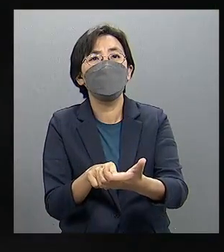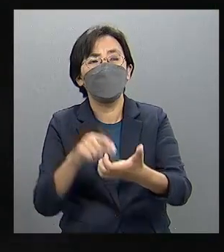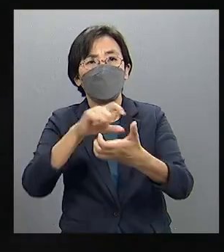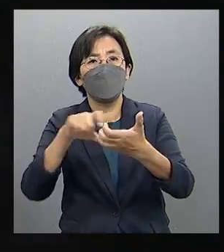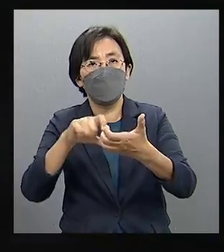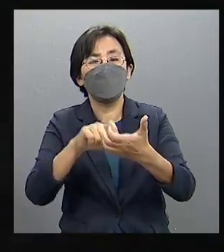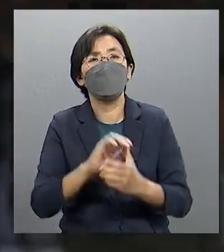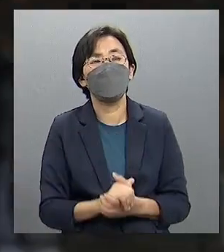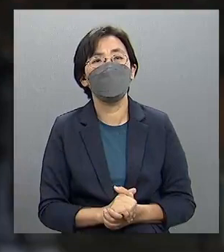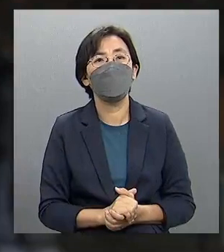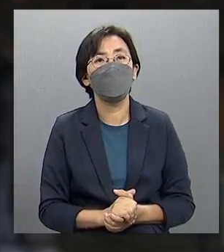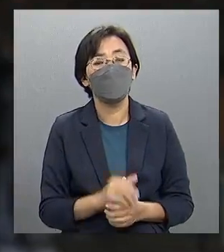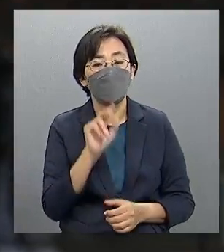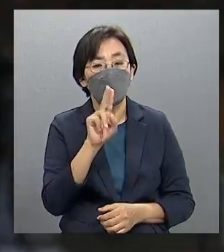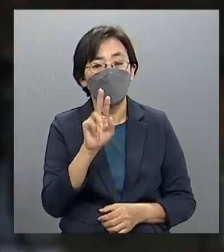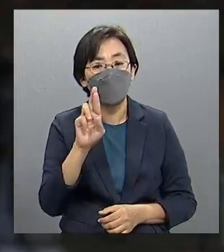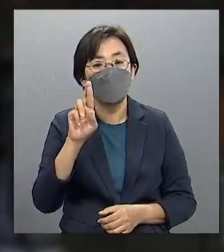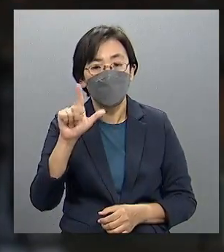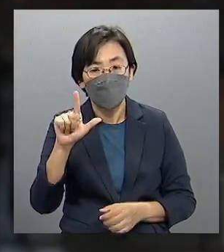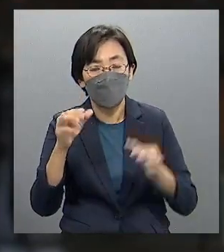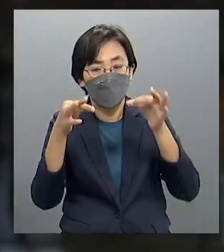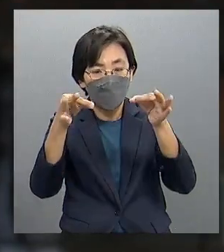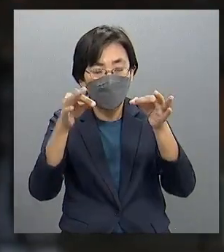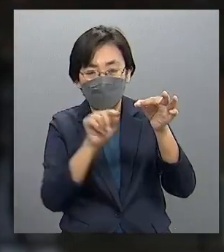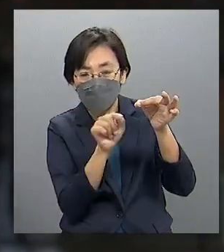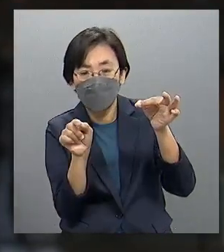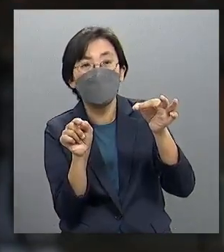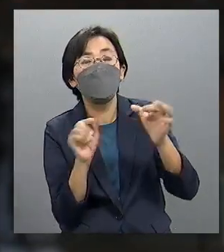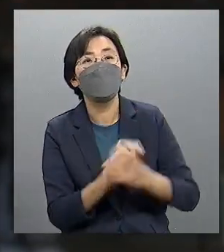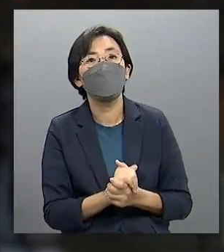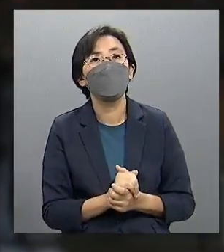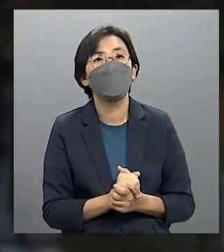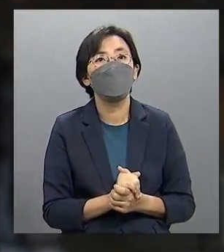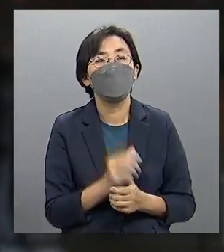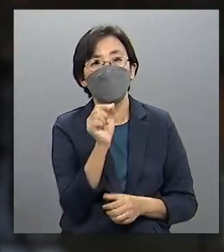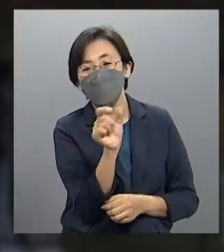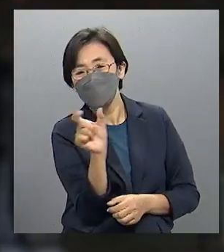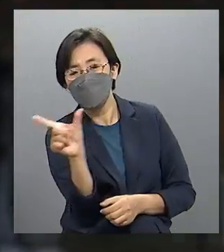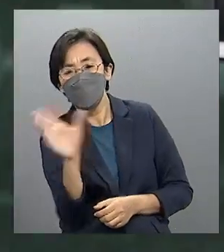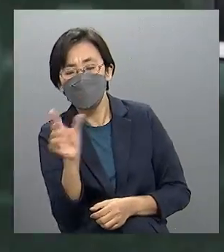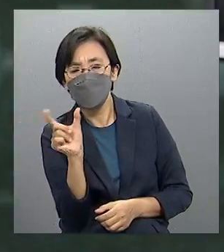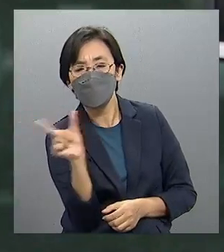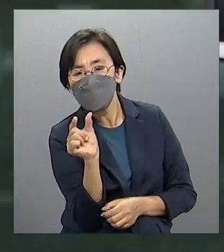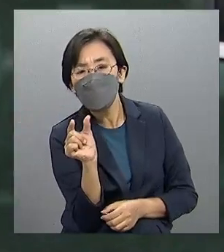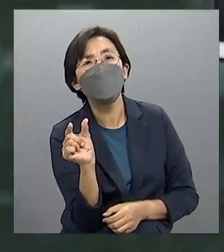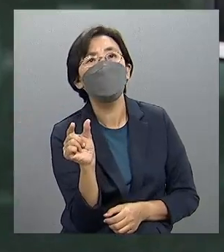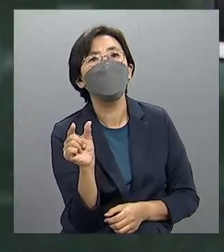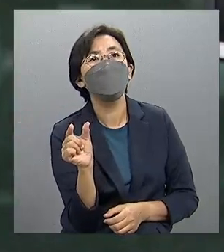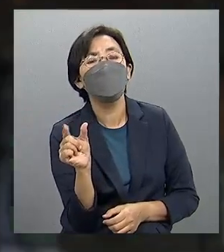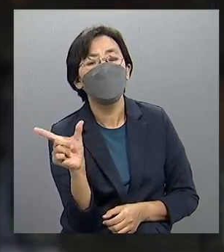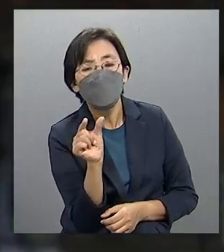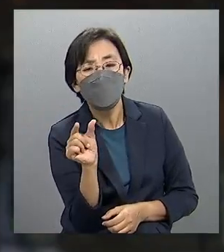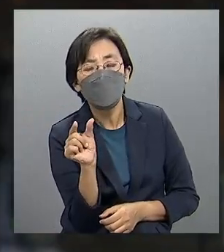URL คำว่าช็อต URL คือหมายถึงว่าไอ้เลขที่ URL ที่มันจะไปเว็บไซต์จริงๆคืออะไรอ่ะไม่รู้มันซ่อน ครับ มันเราไปท